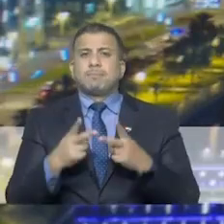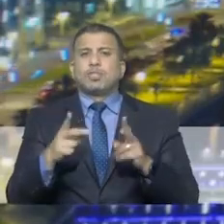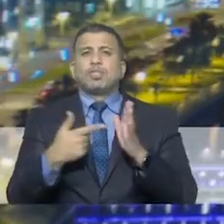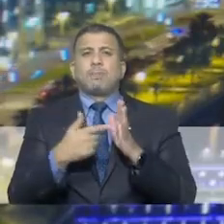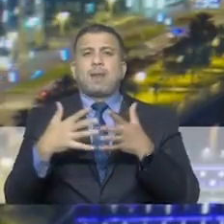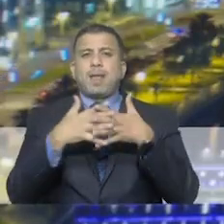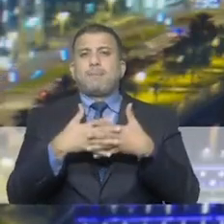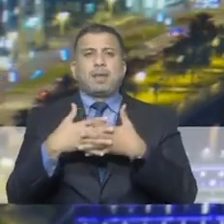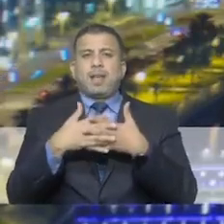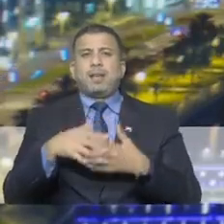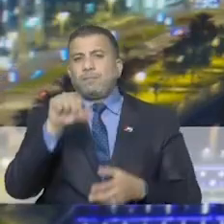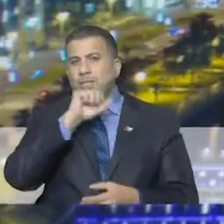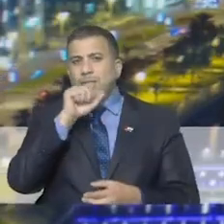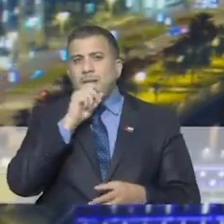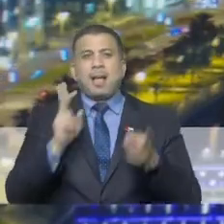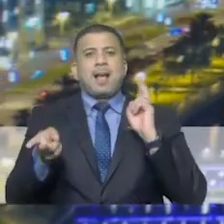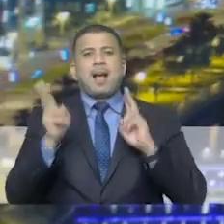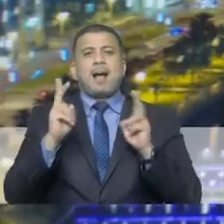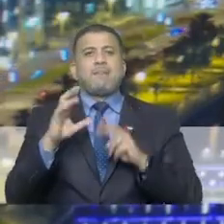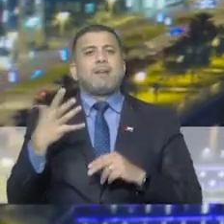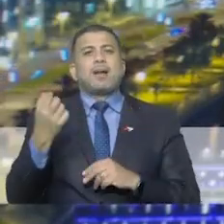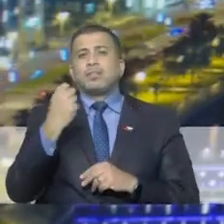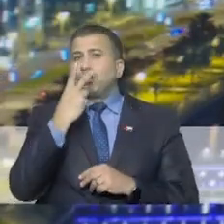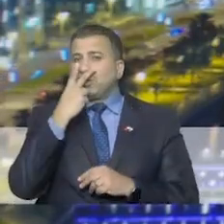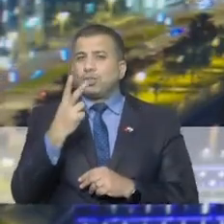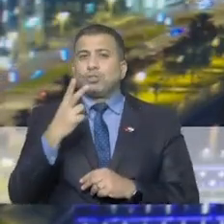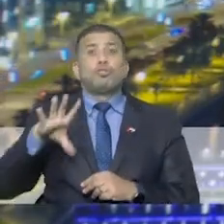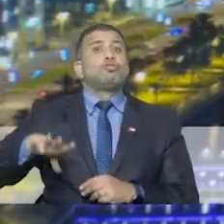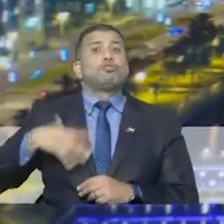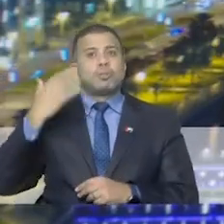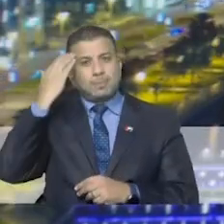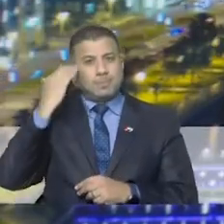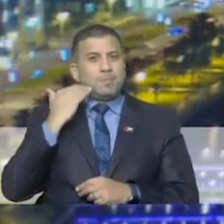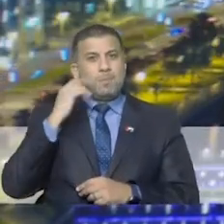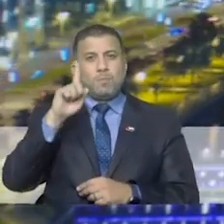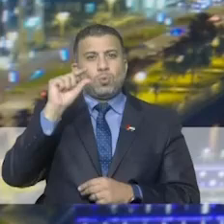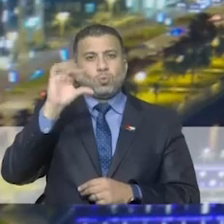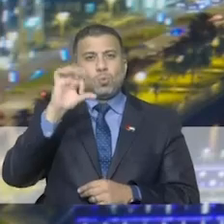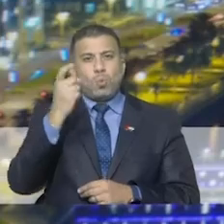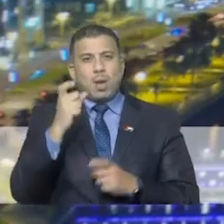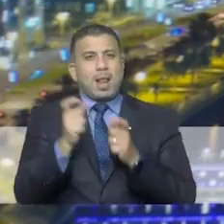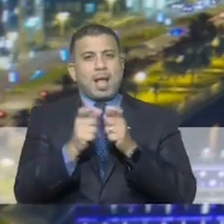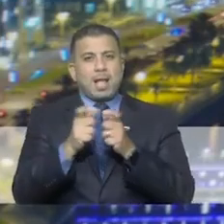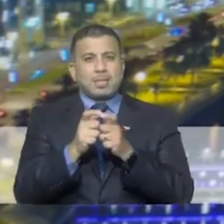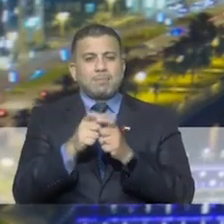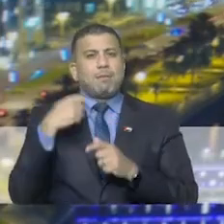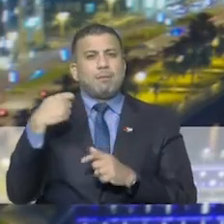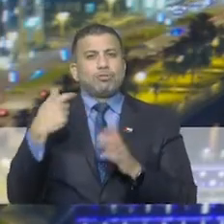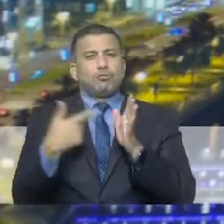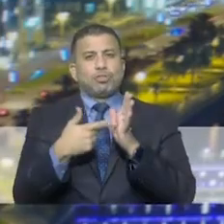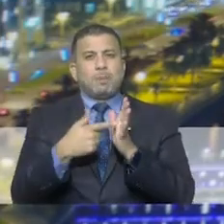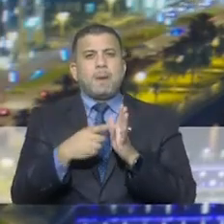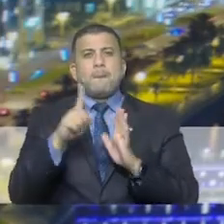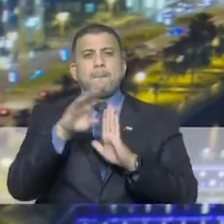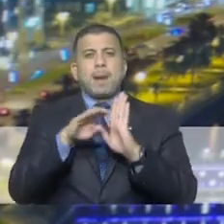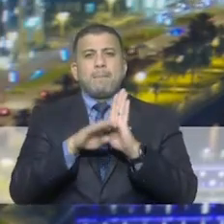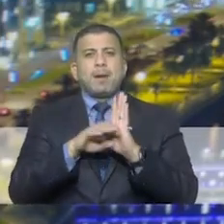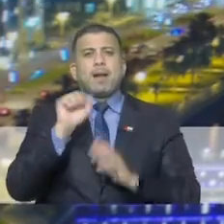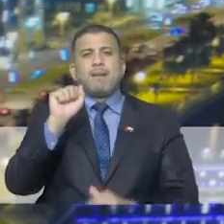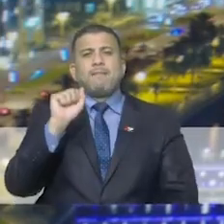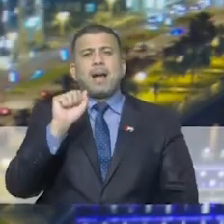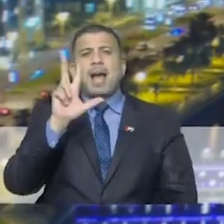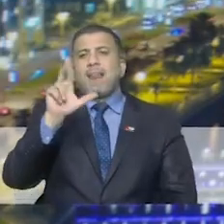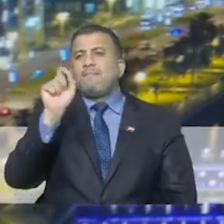أطلقت الجامعة الأمريكية في الشارقة خلال حفل خاص شهيدته الشيخ أبو دور بن سلطان القاسمي رئيسة الجامعة